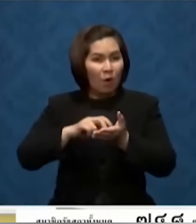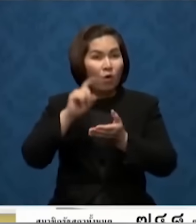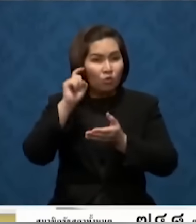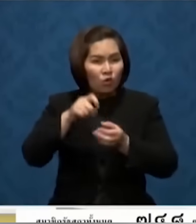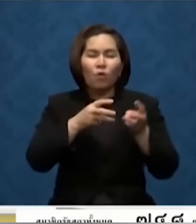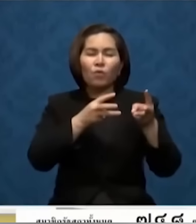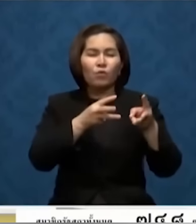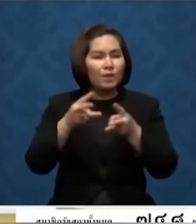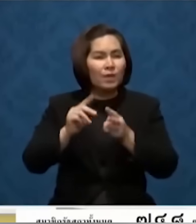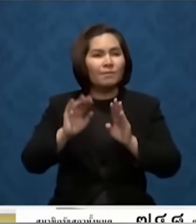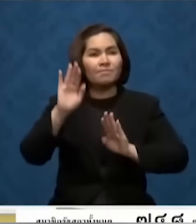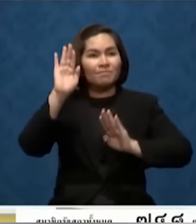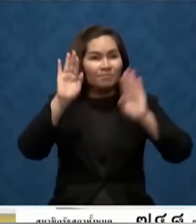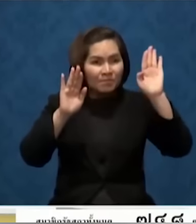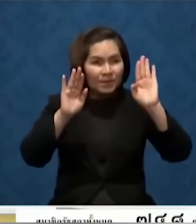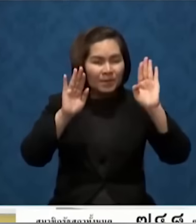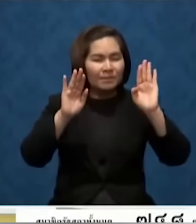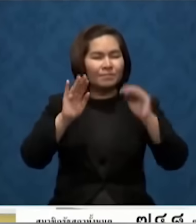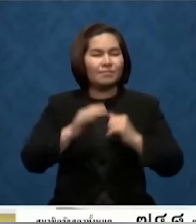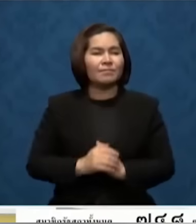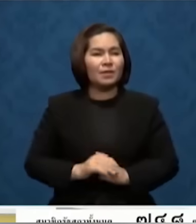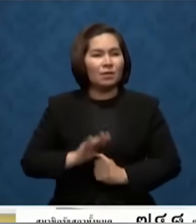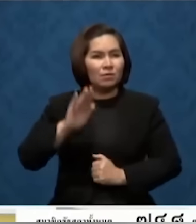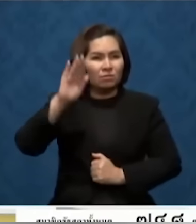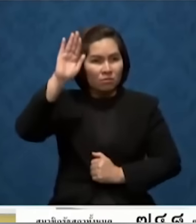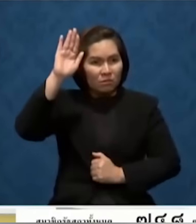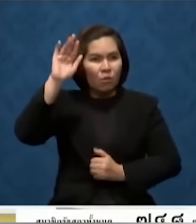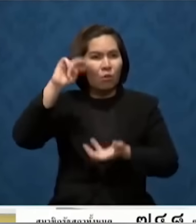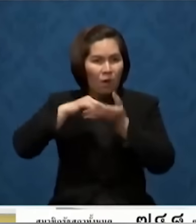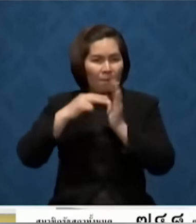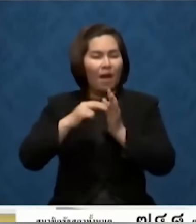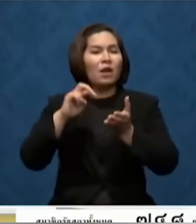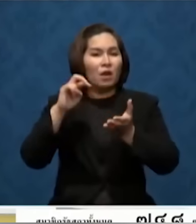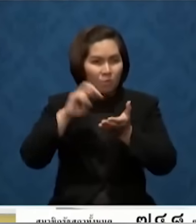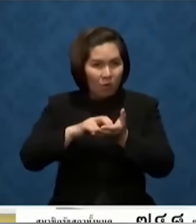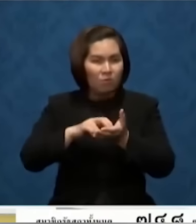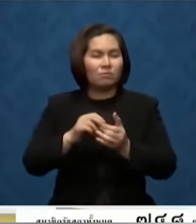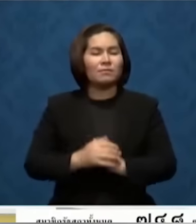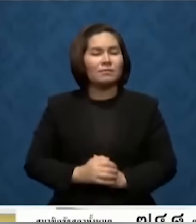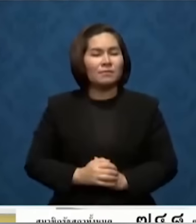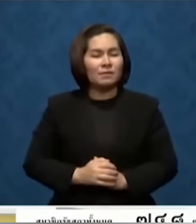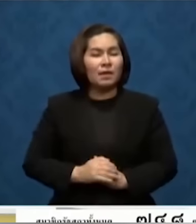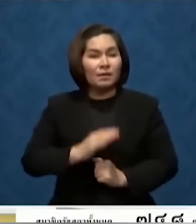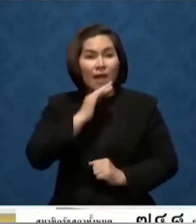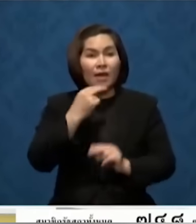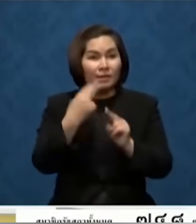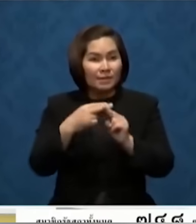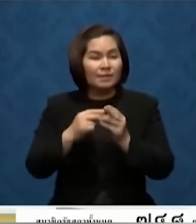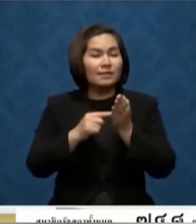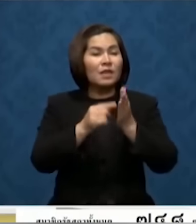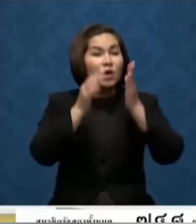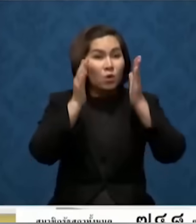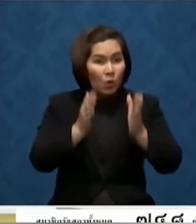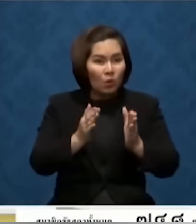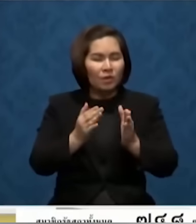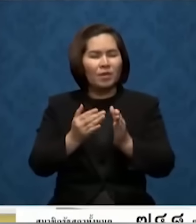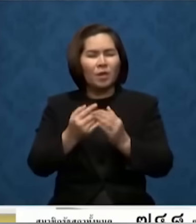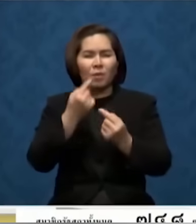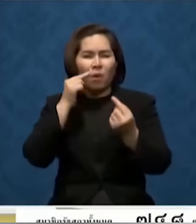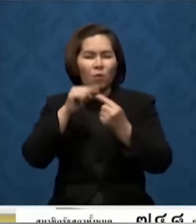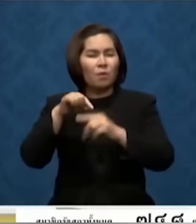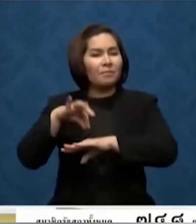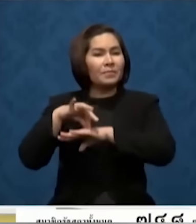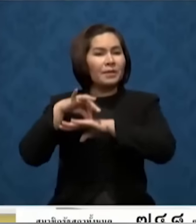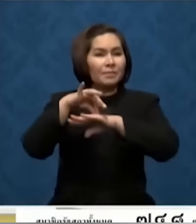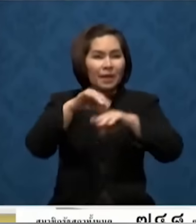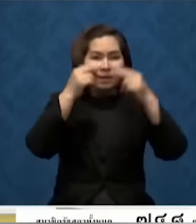ธียกมือขึ้นพ้นศีรษะเว้นแต่การรับรองการเสนอชื่อบุคคลซึ่งสมควรได้รับแต่งตั้ง